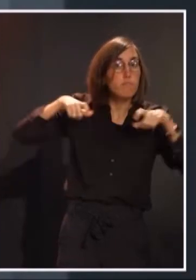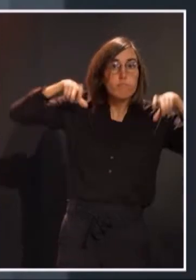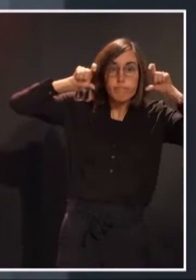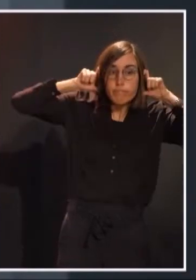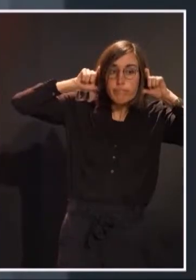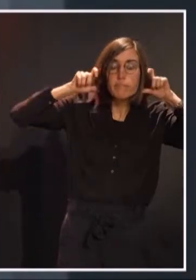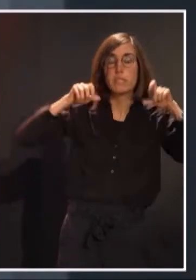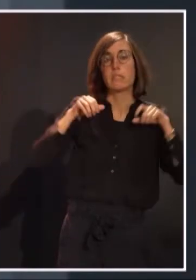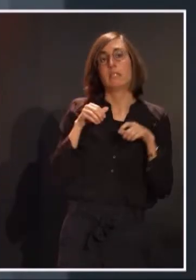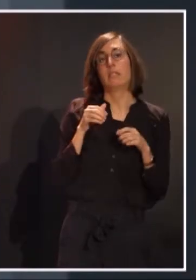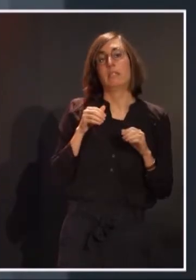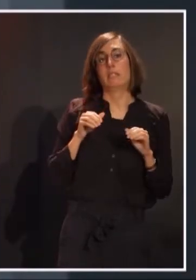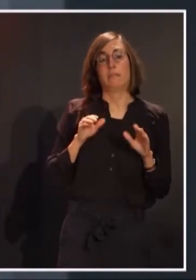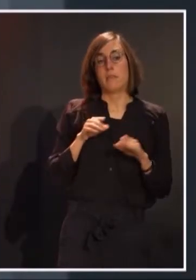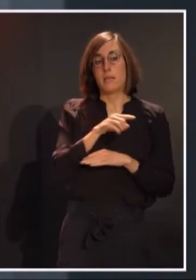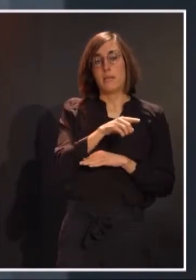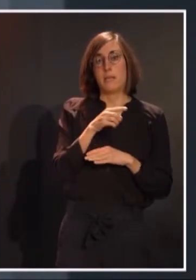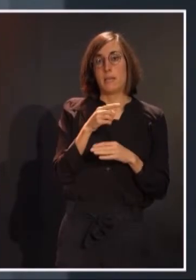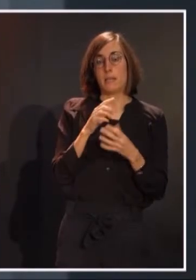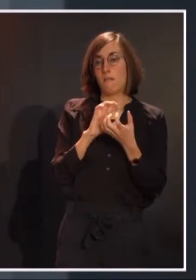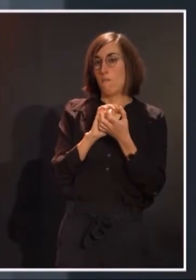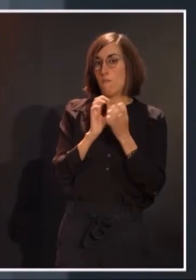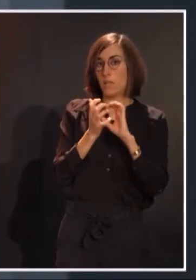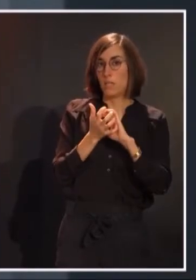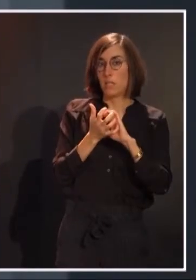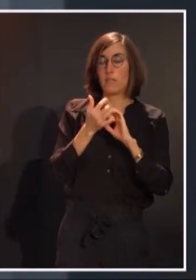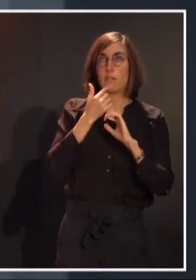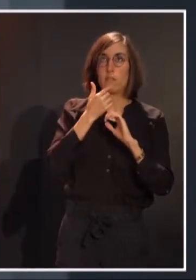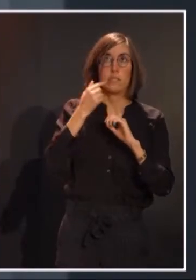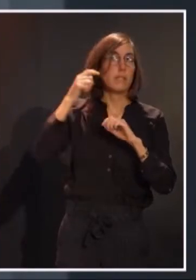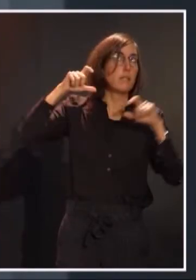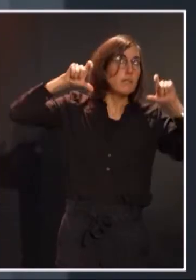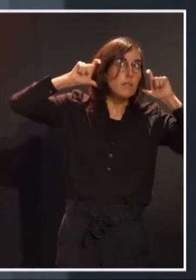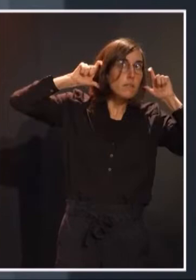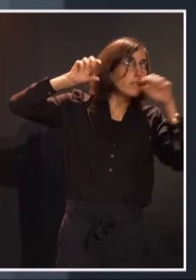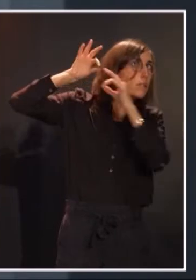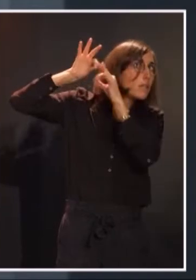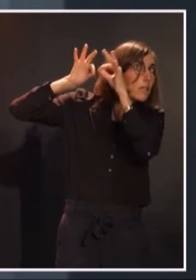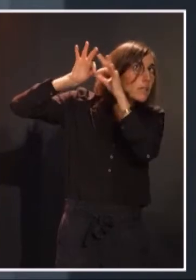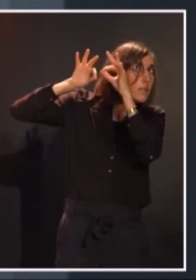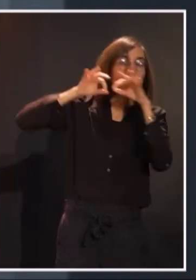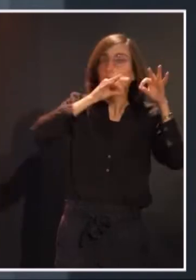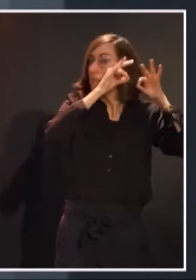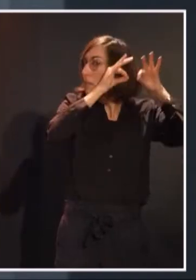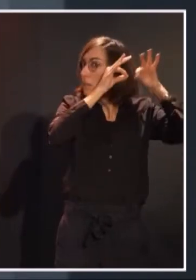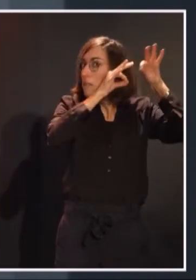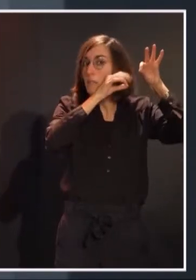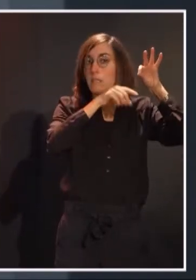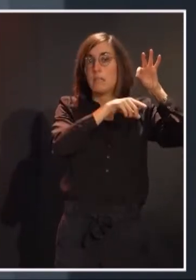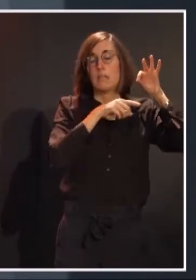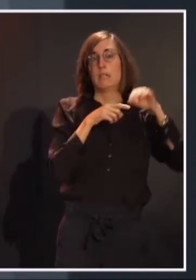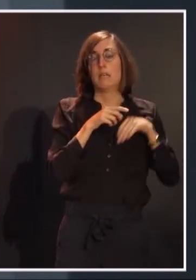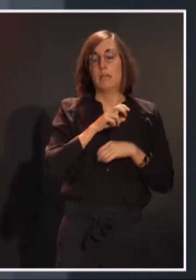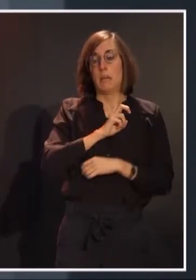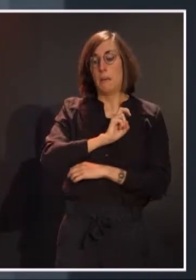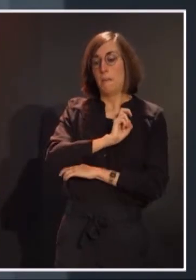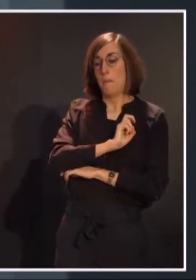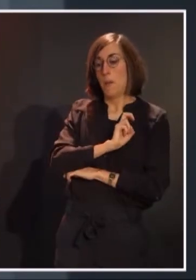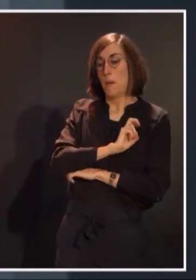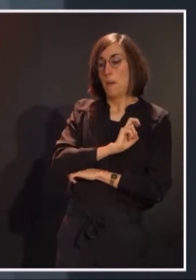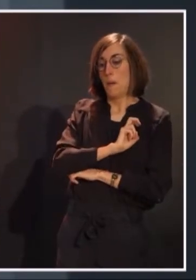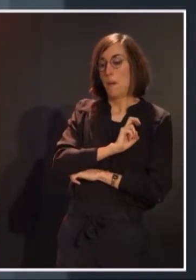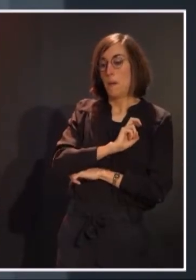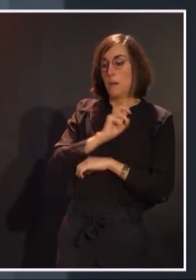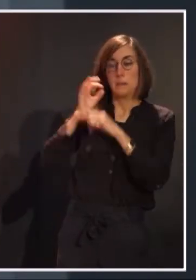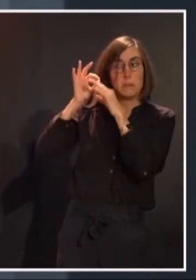compliqué pour Julien, parce que du coup, il fallait qu'il change sur ses appareils de paramètres. Et il avait peur de pas avoir